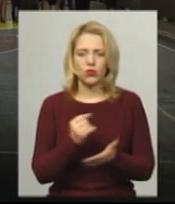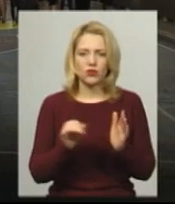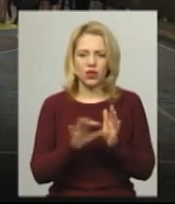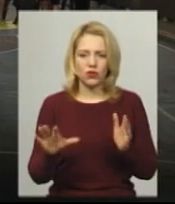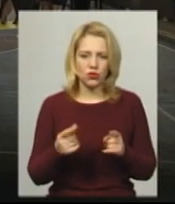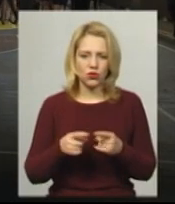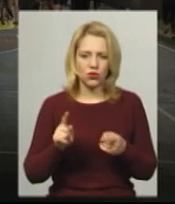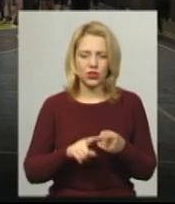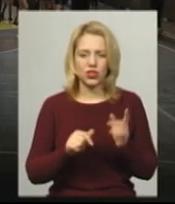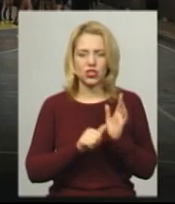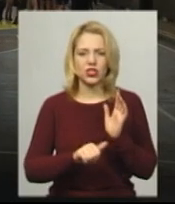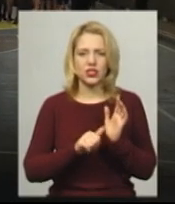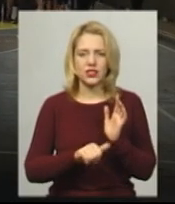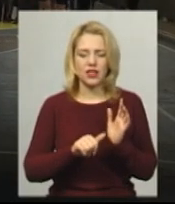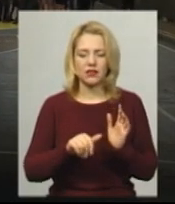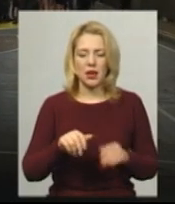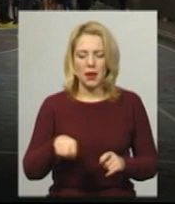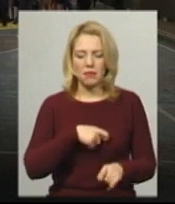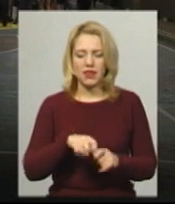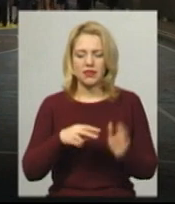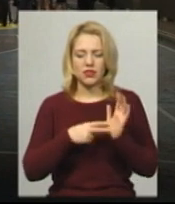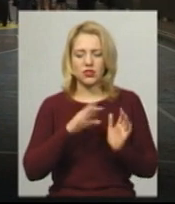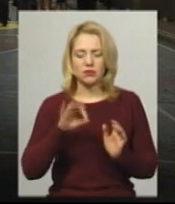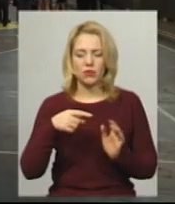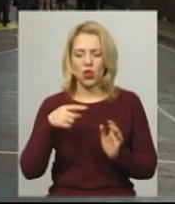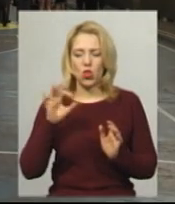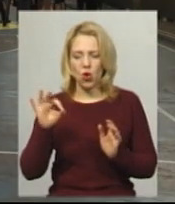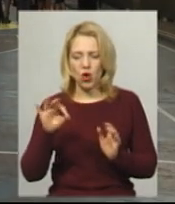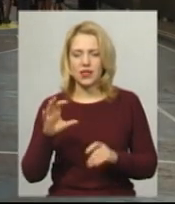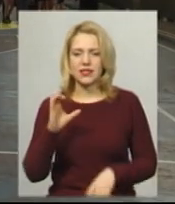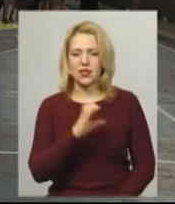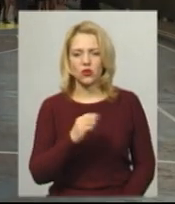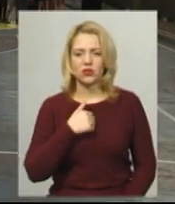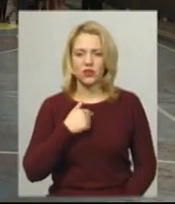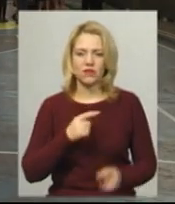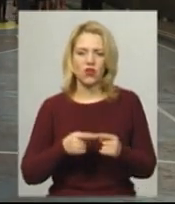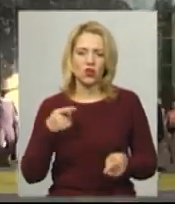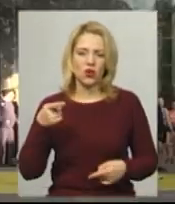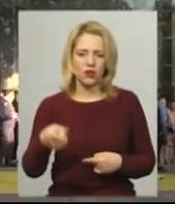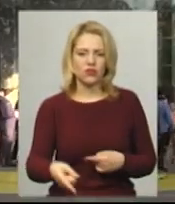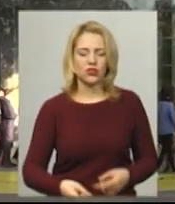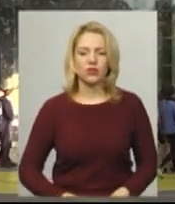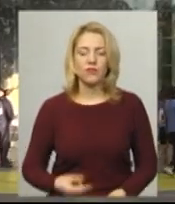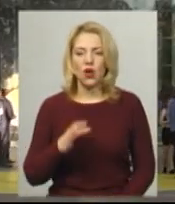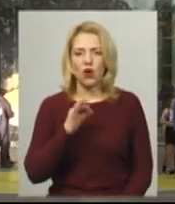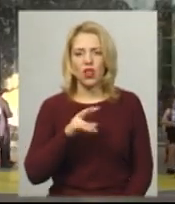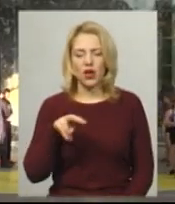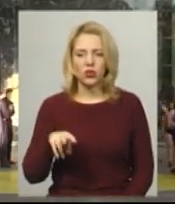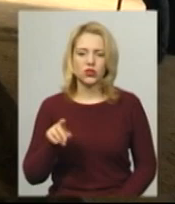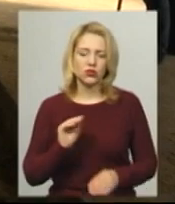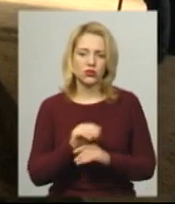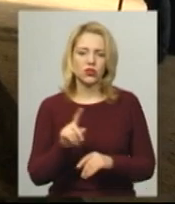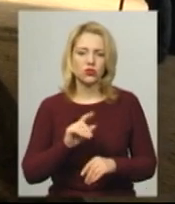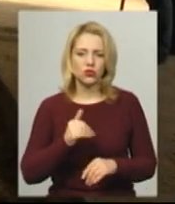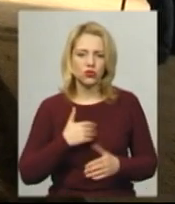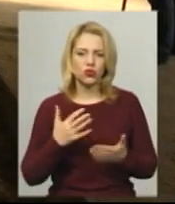метрів 7,0 секунд і сьогодні стрибнув довжину 6,11 по лічному рекорду. Олег Лузін додає, хоче